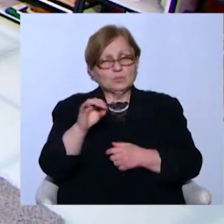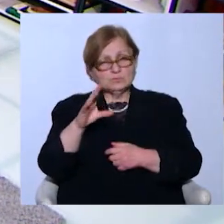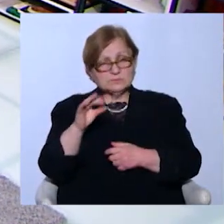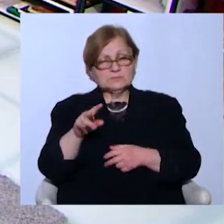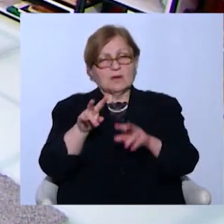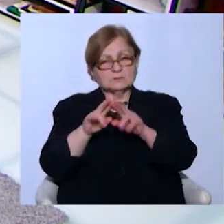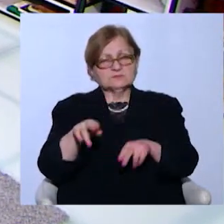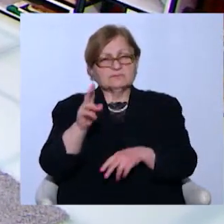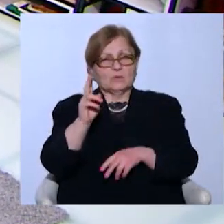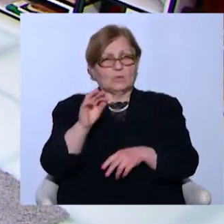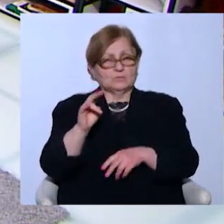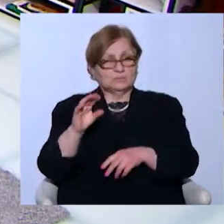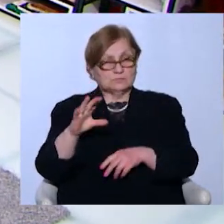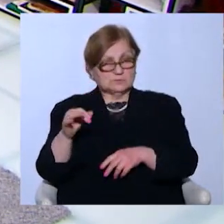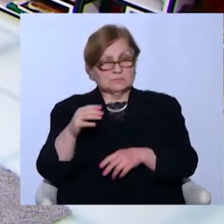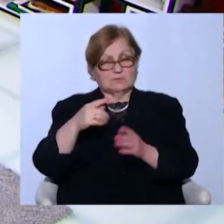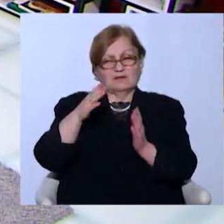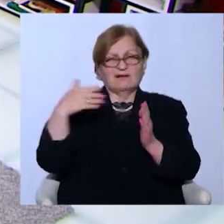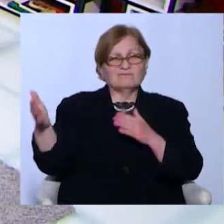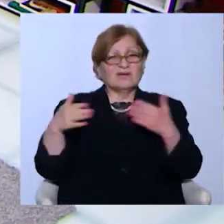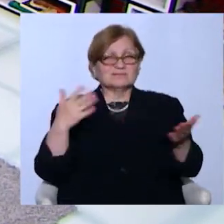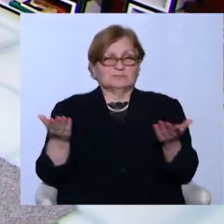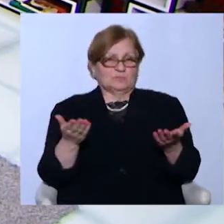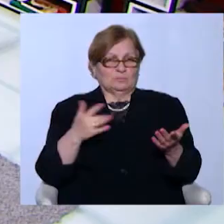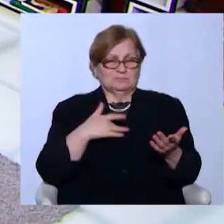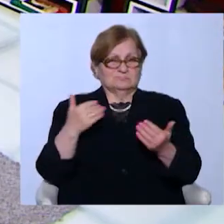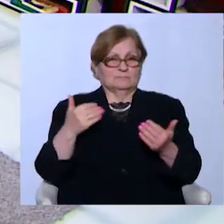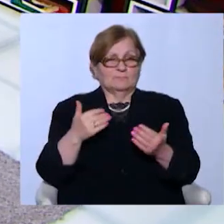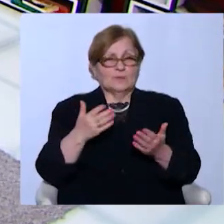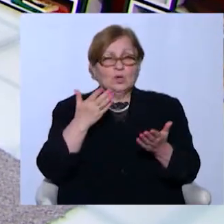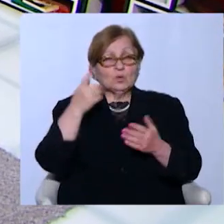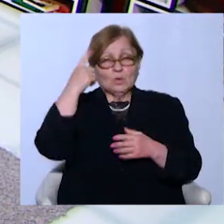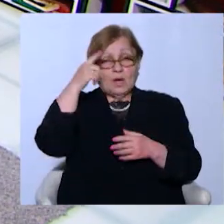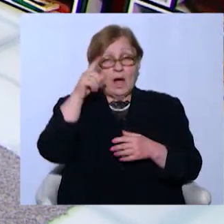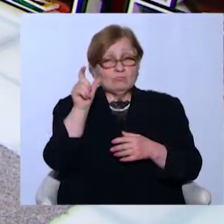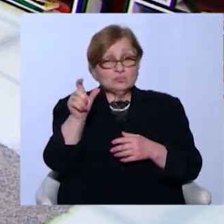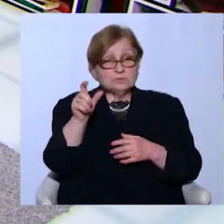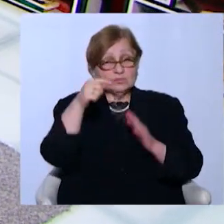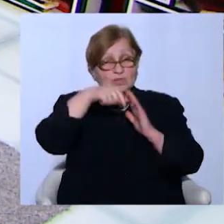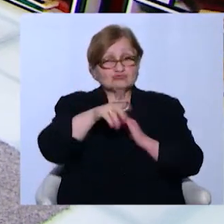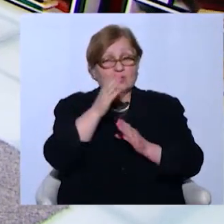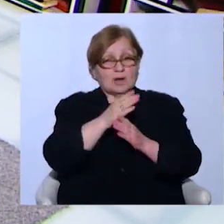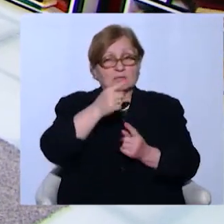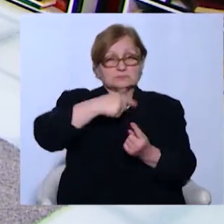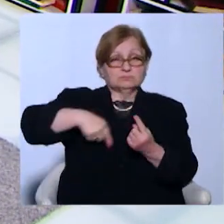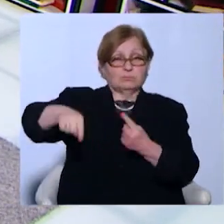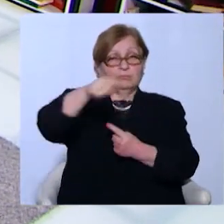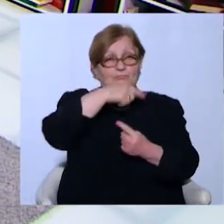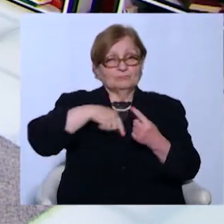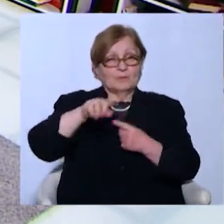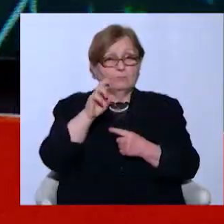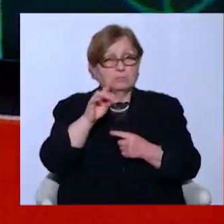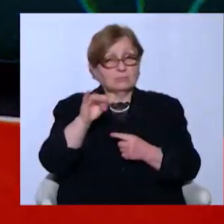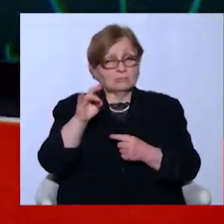კონუსი. მნიშვნელოვანია რეკომენდაცია, რომ საერთოდ ამოცანა თუ არის ბრუნვით გაითვალისწინოთ, ეს